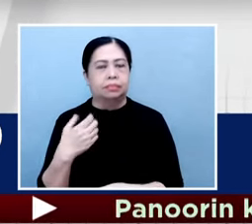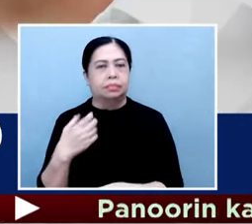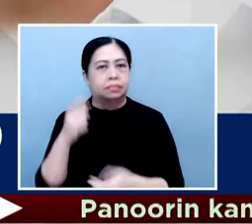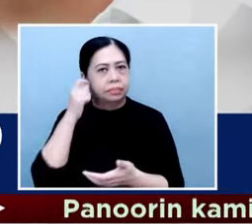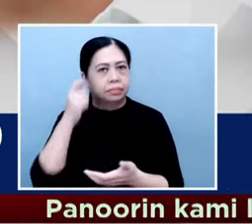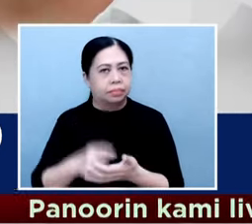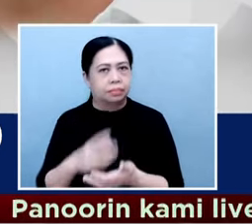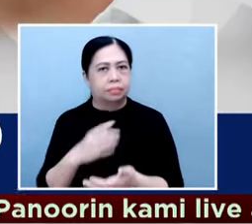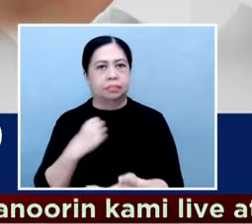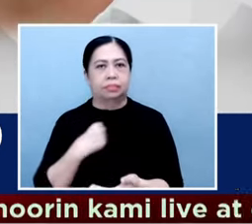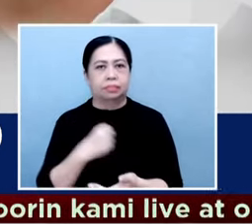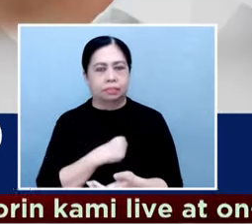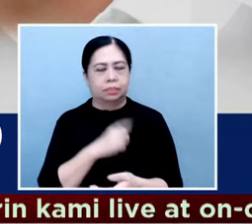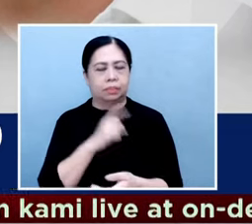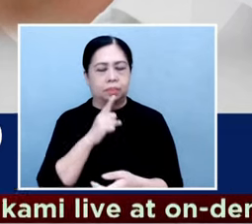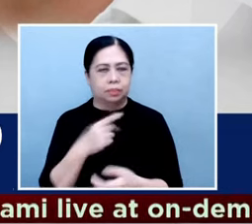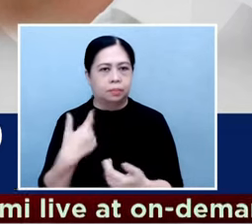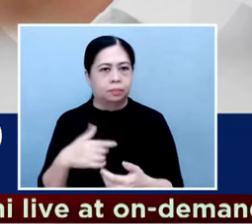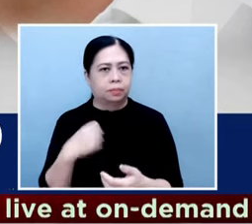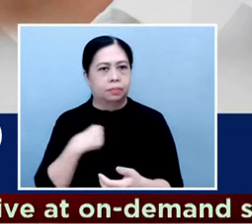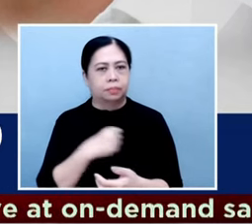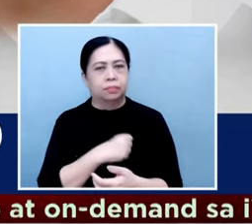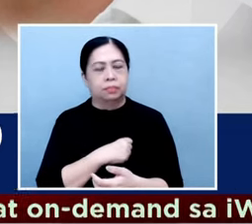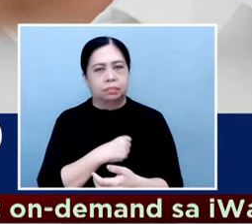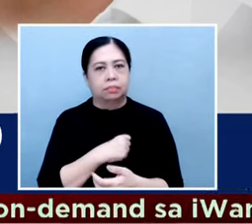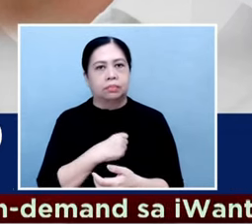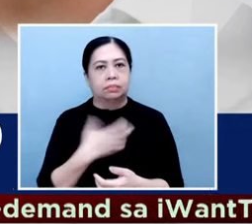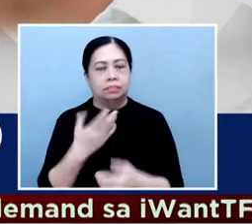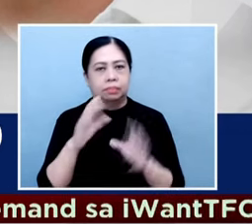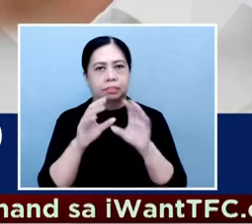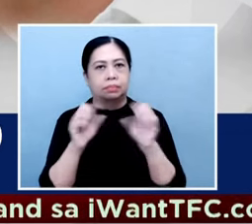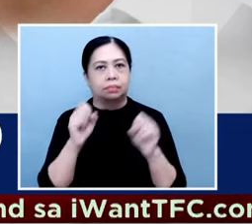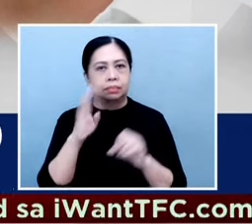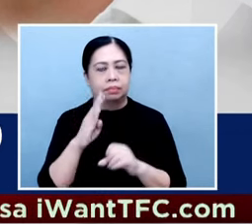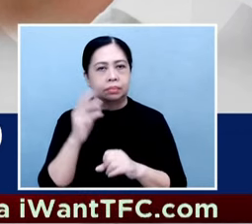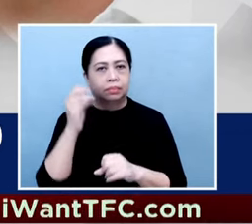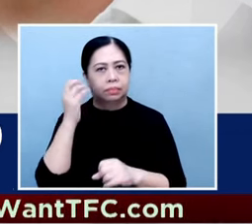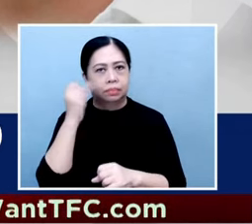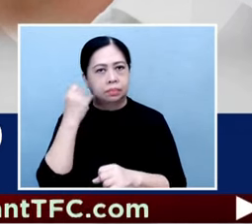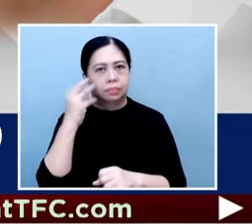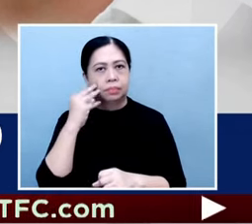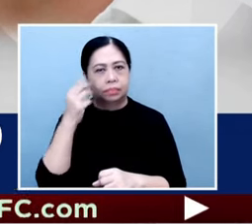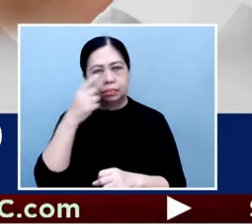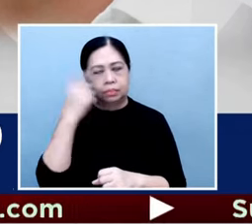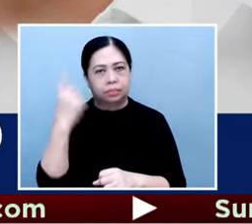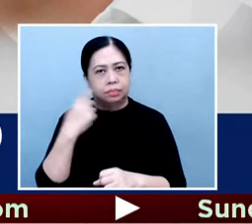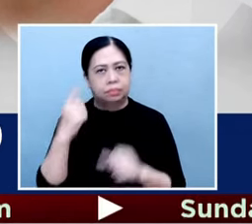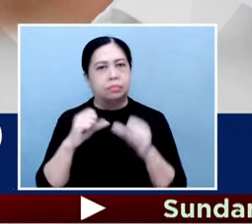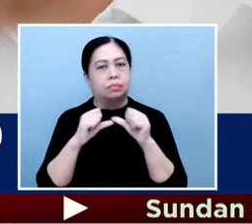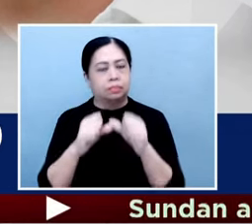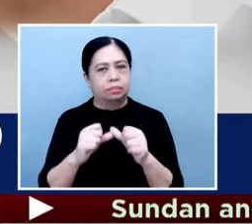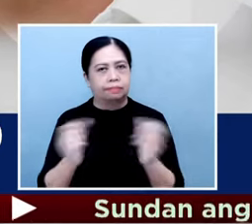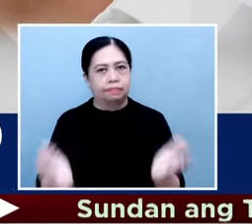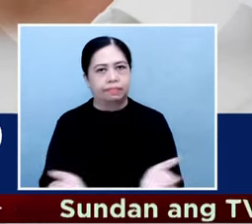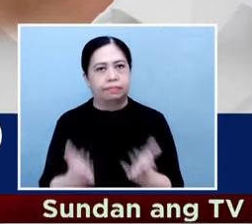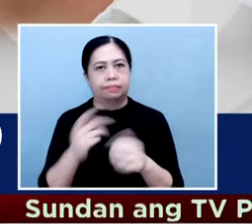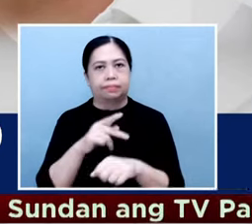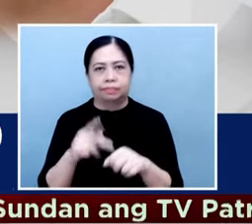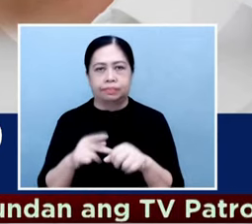Wala namang duda si Senate President Juan Miguel Subiri na patuloy na maisusulong ni Recto ang bansa tungo